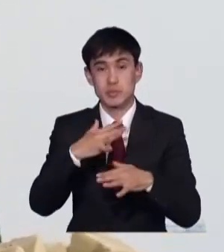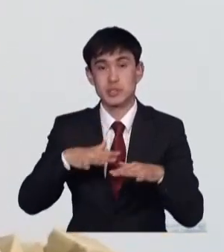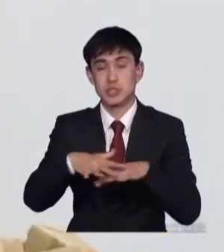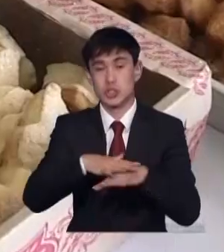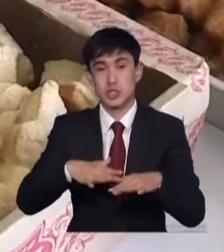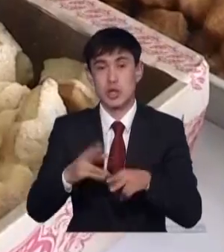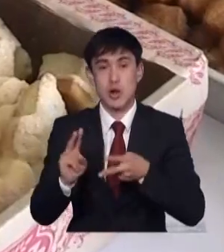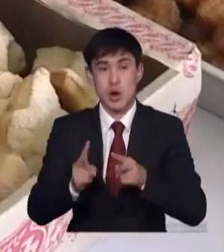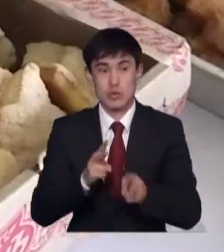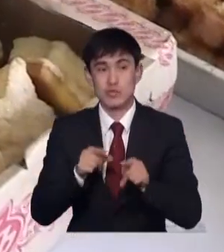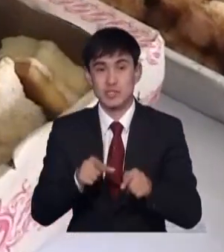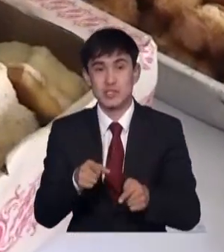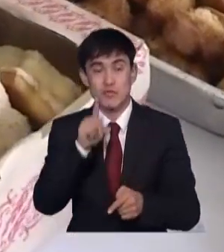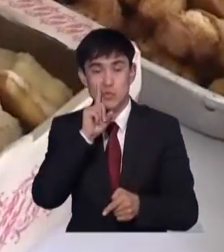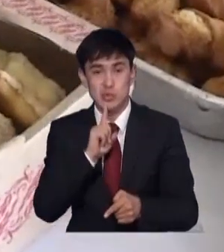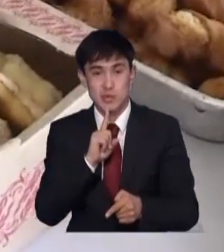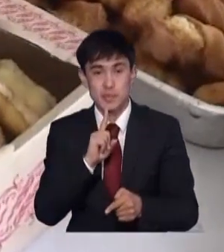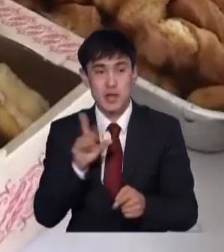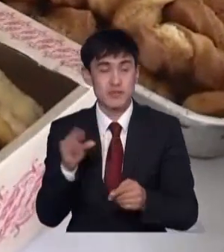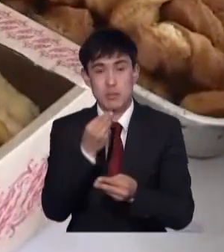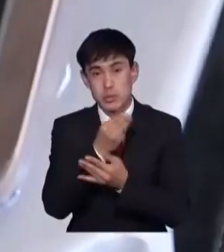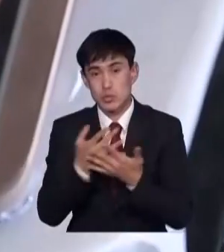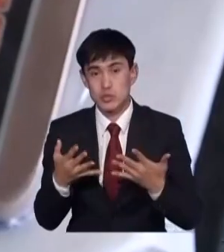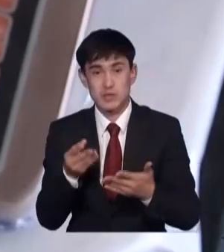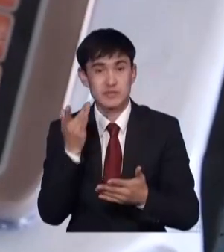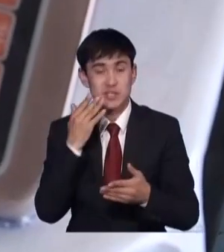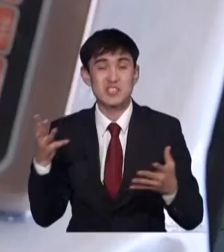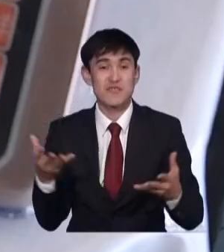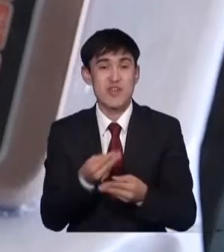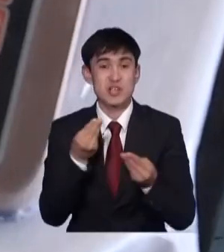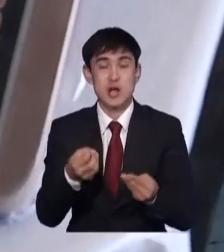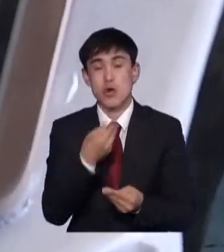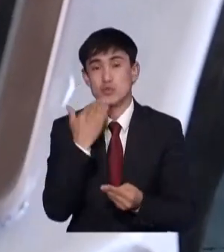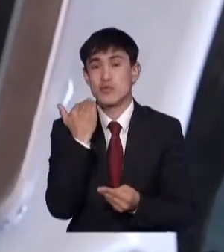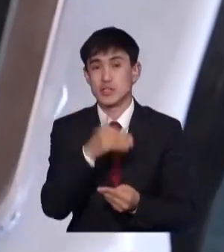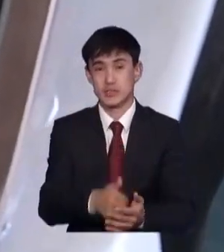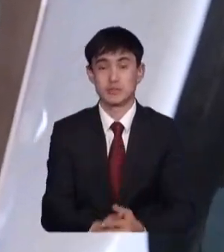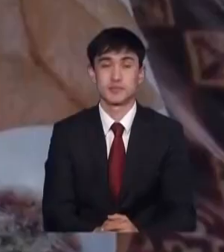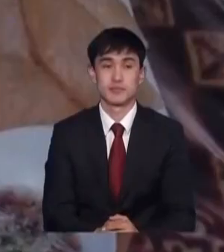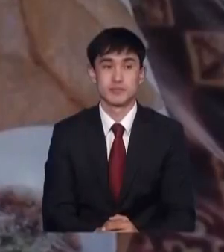поскольку готовят здесь действительно вкусно а вся продукция всегда свежая и хорошего